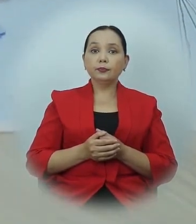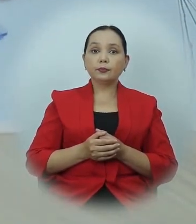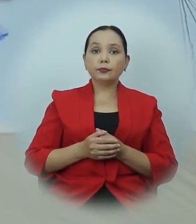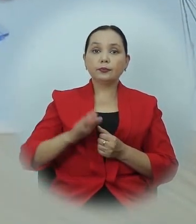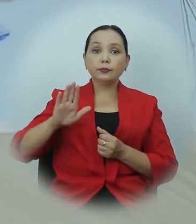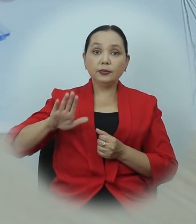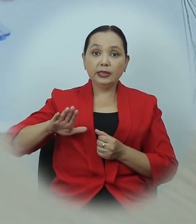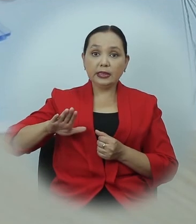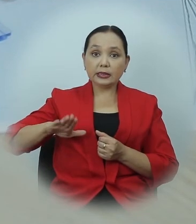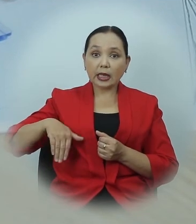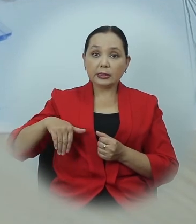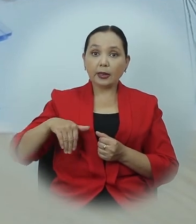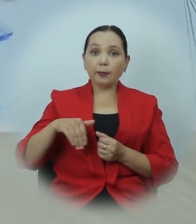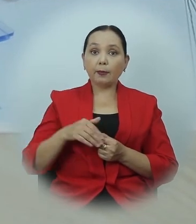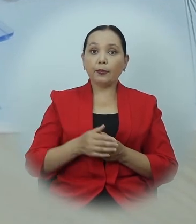Затем